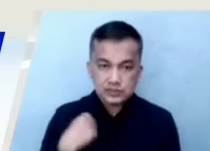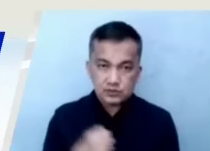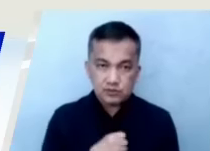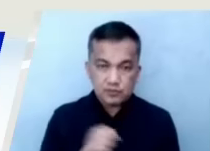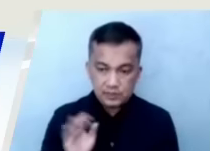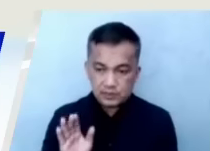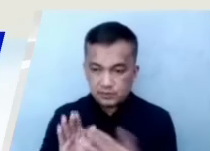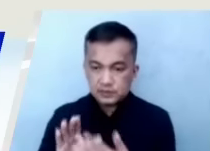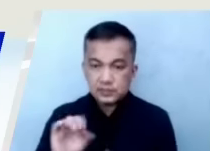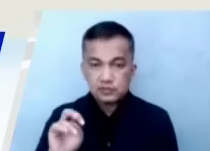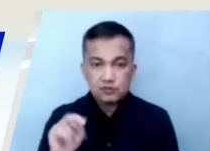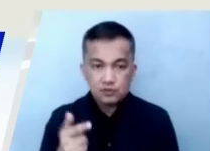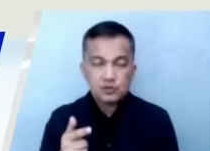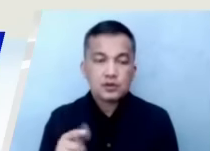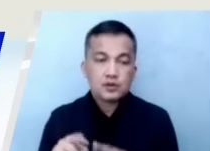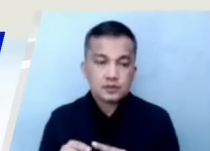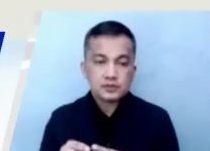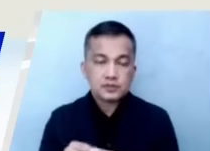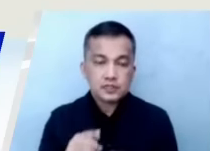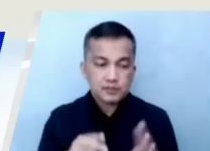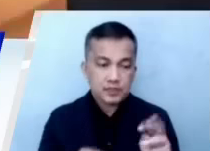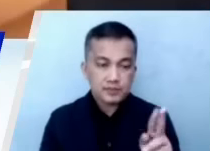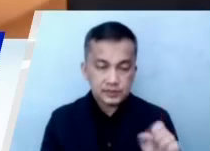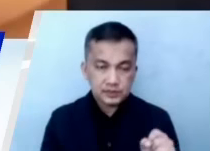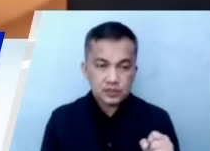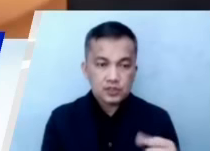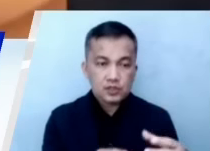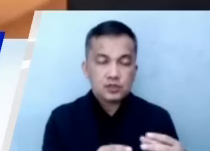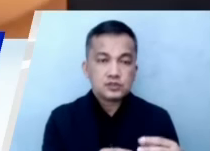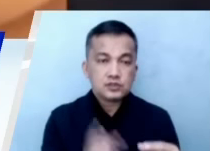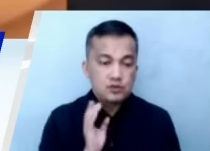Barbers, pag-uusapan pa ito ng House Quadcom.